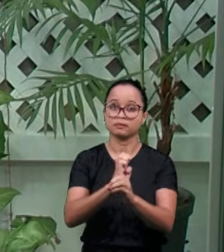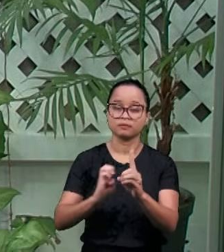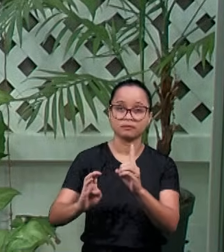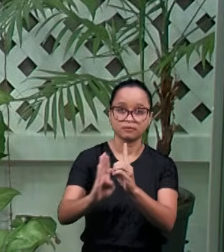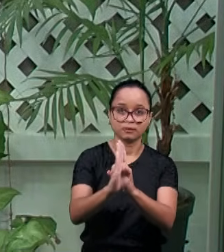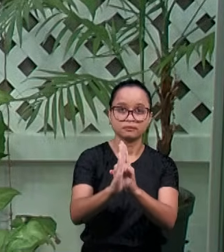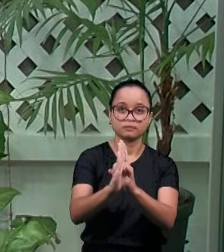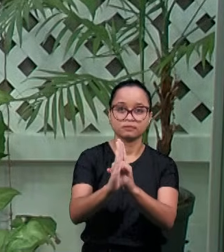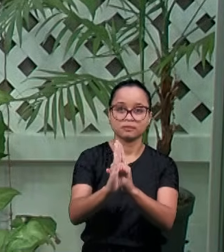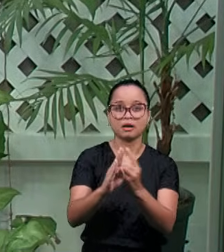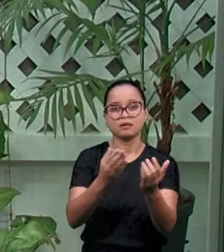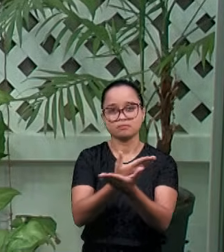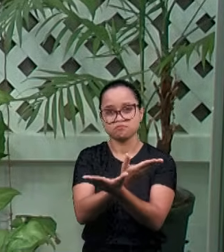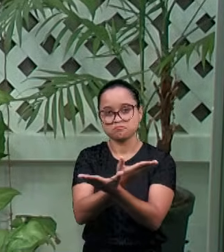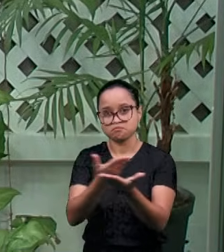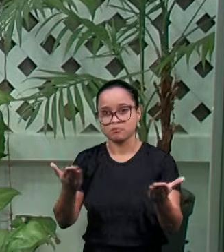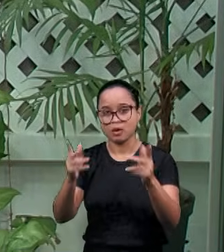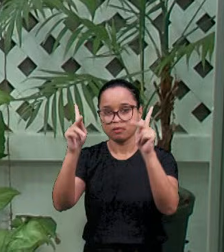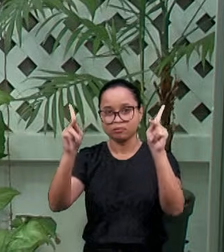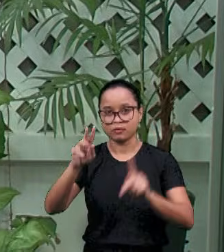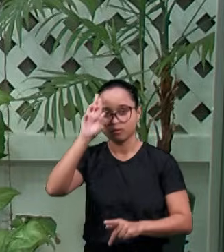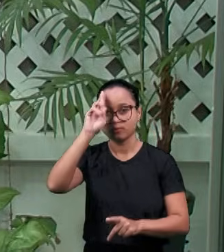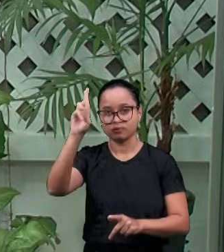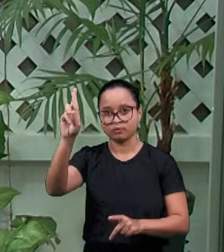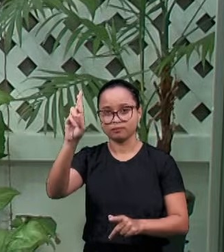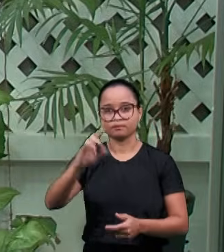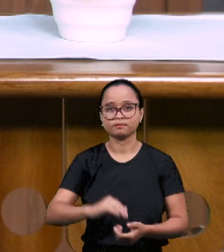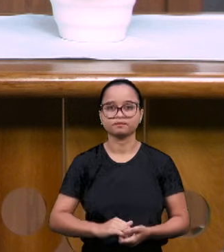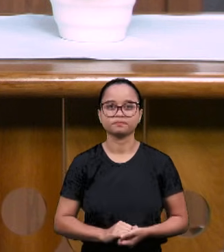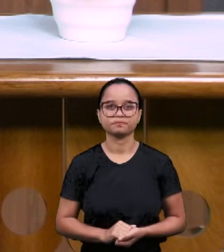biblique dominicale, en souhaitant à tous la paix du Seigneur.